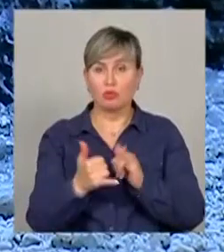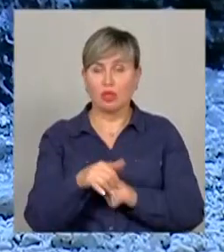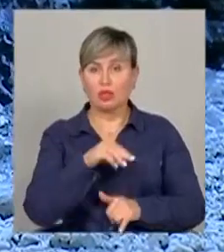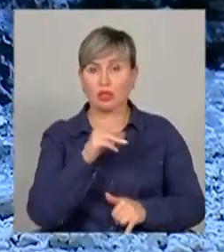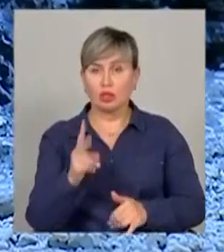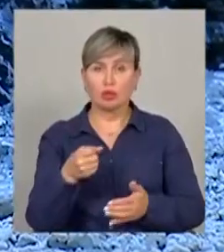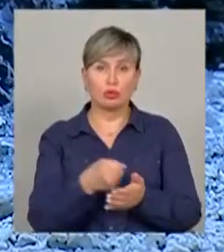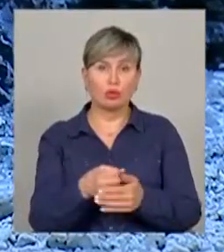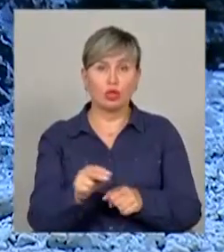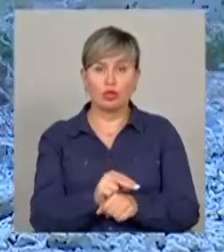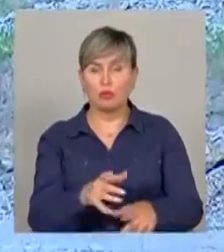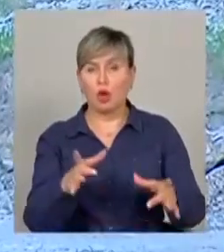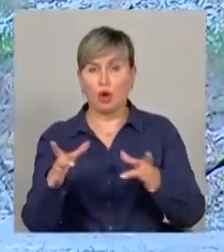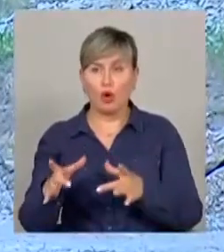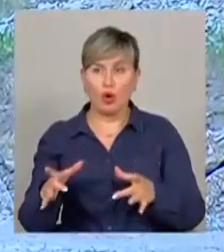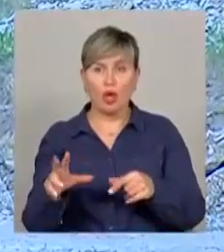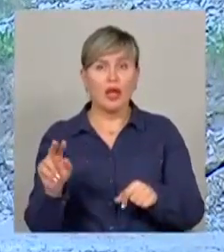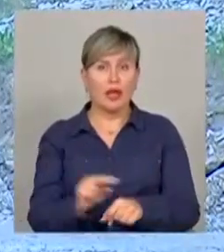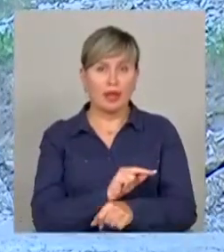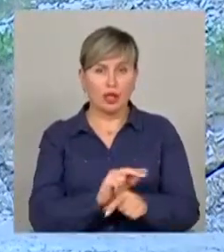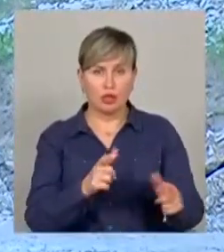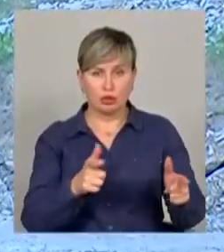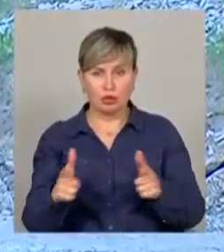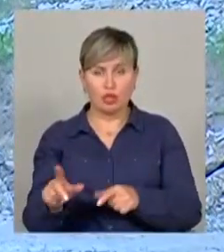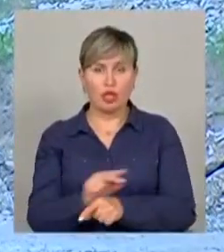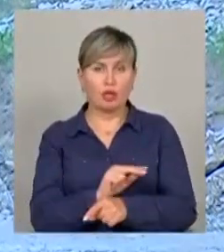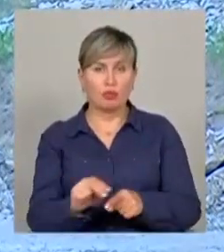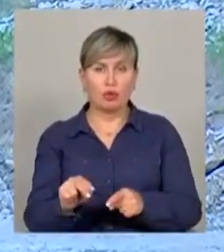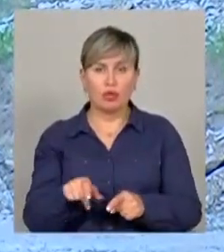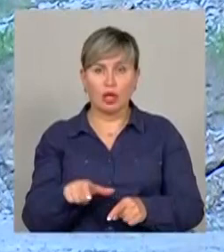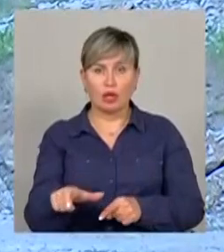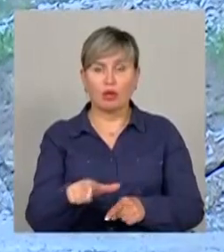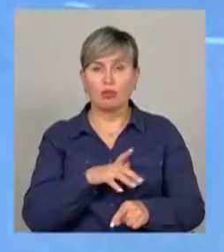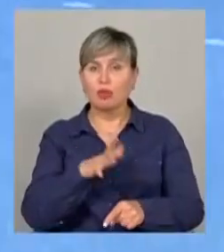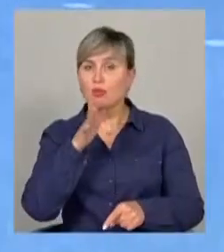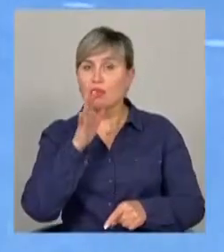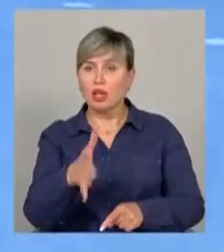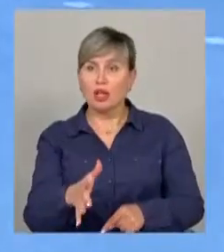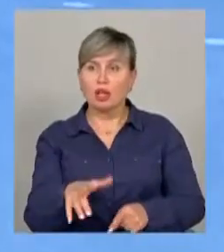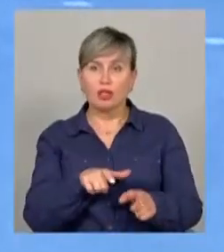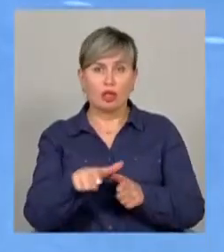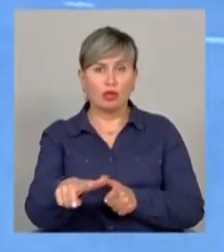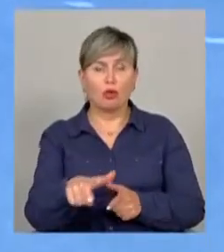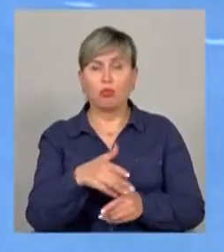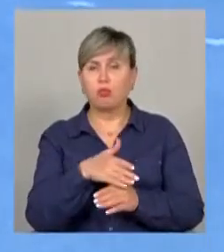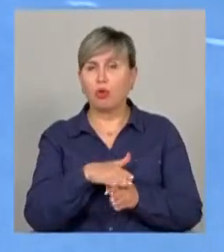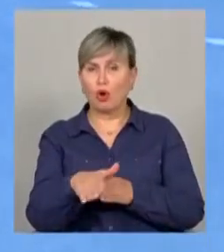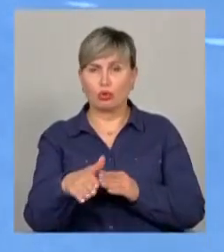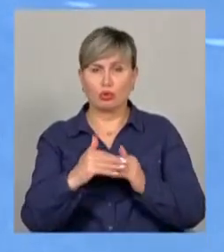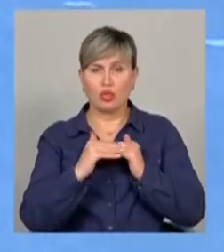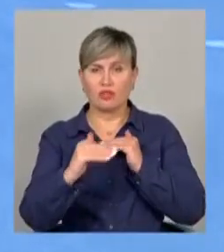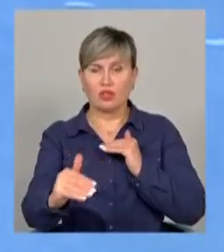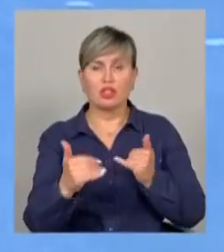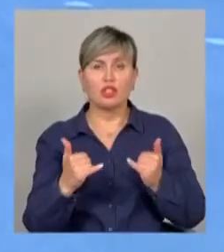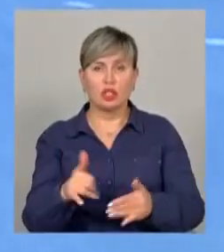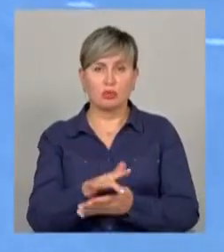до лечебного озера реконструировали. Ремонт автодороги длился 5 лет. Шоссе полностью асфальтировали.